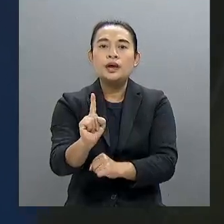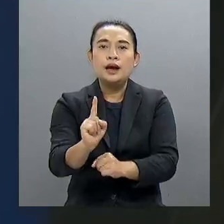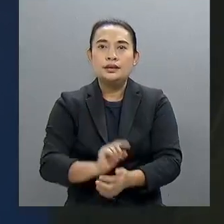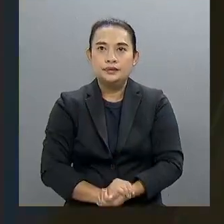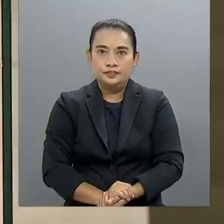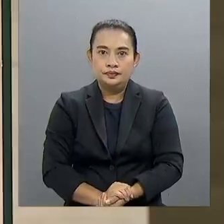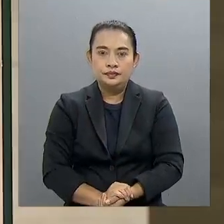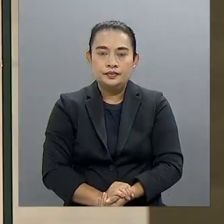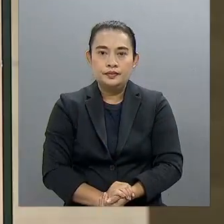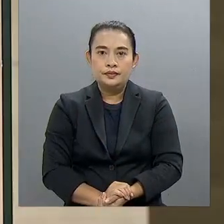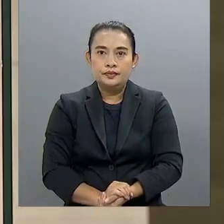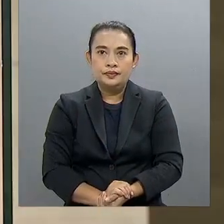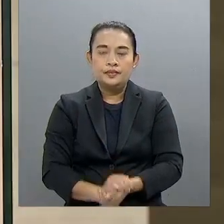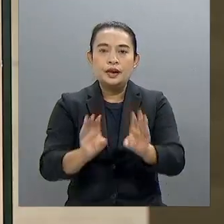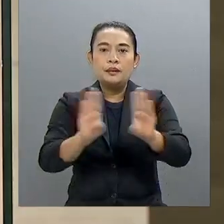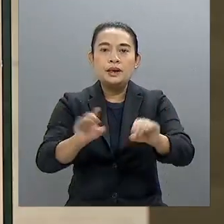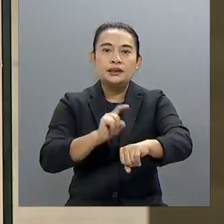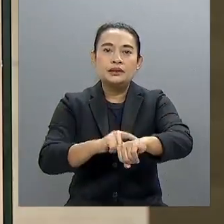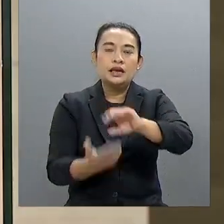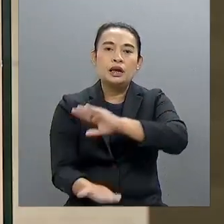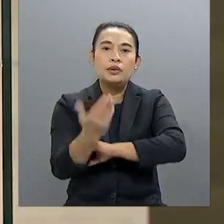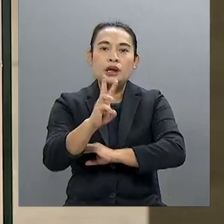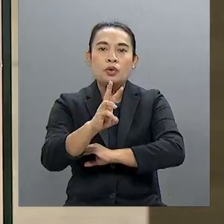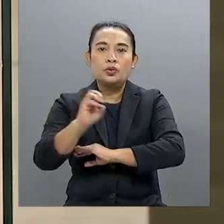อาจจะถือว่าเป็นช่องน้องใหม่อีกช่องหนึ่งของไทยพีบีเอสในการมาเติมเต็มพันธกิจนี้ให้เราสามารถทำหน้าที่สร้างสังคมแห่งการเรียนรู้ได้ดีขึ้นถังรายการเนี่ยจึงถูกออกแบบค่ะให้ตอบรับความสนใจในการเรียนรู้ของทุกกลุ่มวัยของทุกพื้นที่ด้วยนะคะคณะนี้สรุปแบบเร็วๆก็คือเราเริ่มเริ่มเปิดสถานีตั้งแต่6:00นนะคะก็จะเป็นกลุ่มรายการของเด็กๆเด็กเล็บนะคะเริ่มมาเลยนะคะไม่ว่าจะเป็นการเรียนรู้การพัฒนาการฝึกทักษะไปจนถึงการผจญภัยในโลกกว้างของเด็กเล็กจากนั้นช่วงวัยของเด็กก็จะค่อยๆเริ่มไล่ขึ้นไปเรื่อยๆนะคะไปจนถึงช่วง